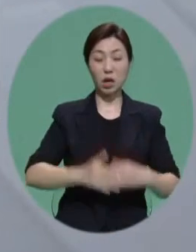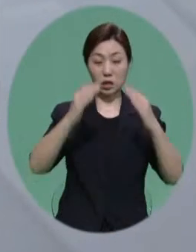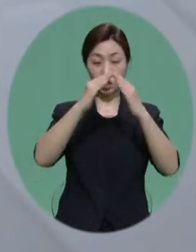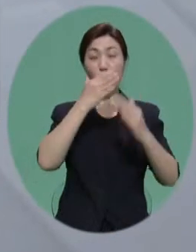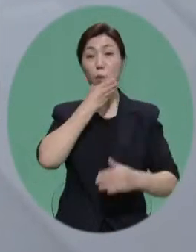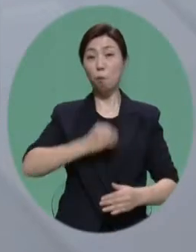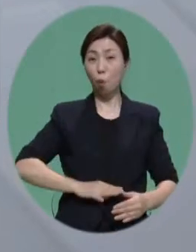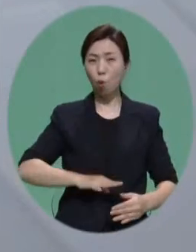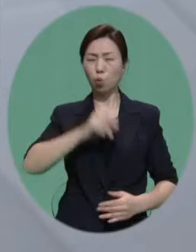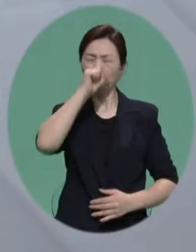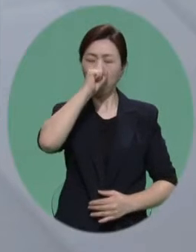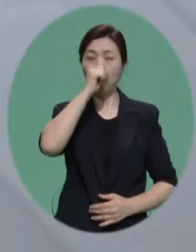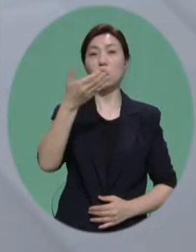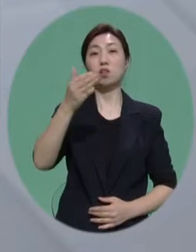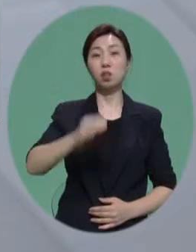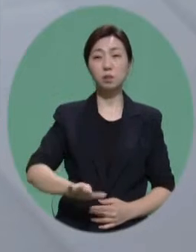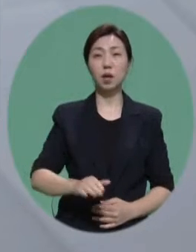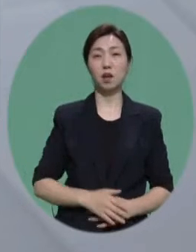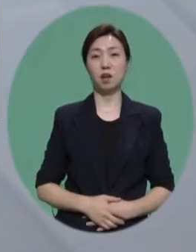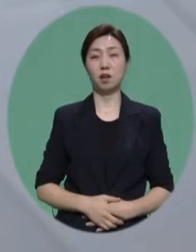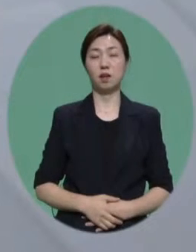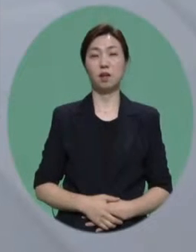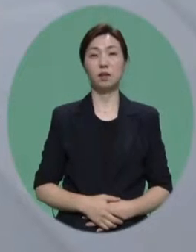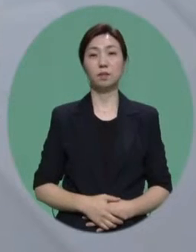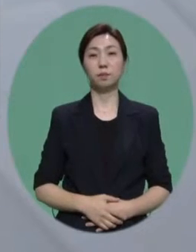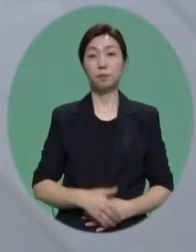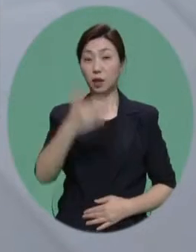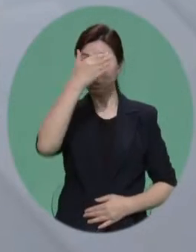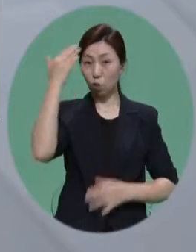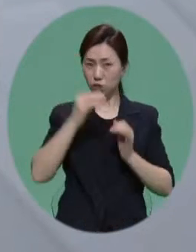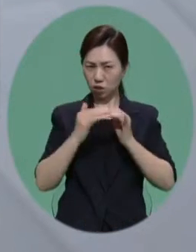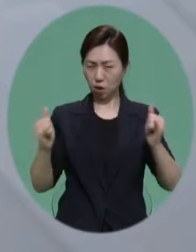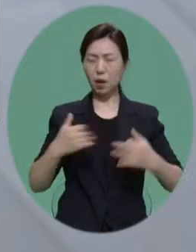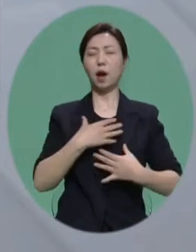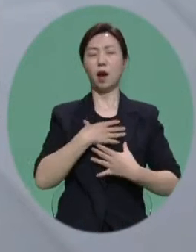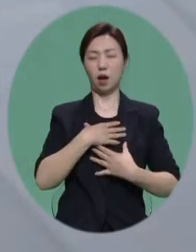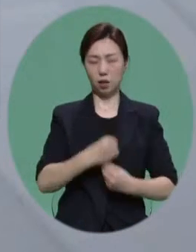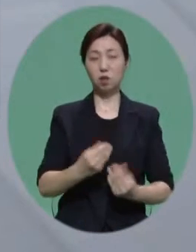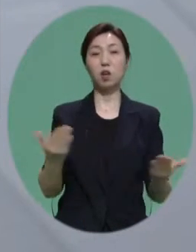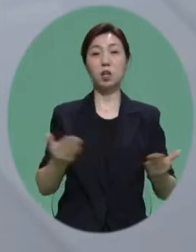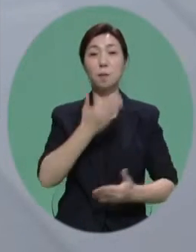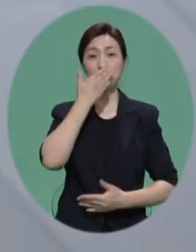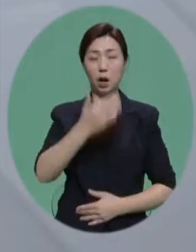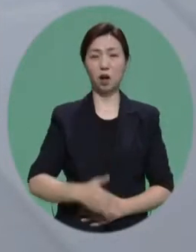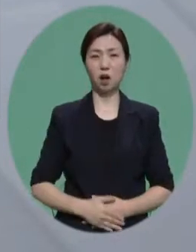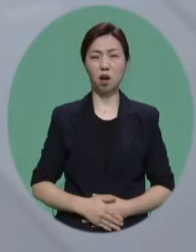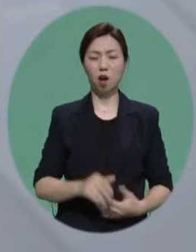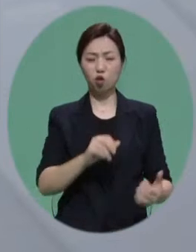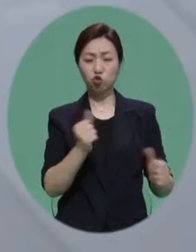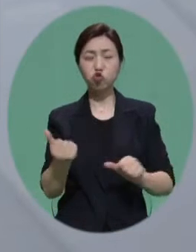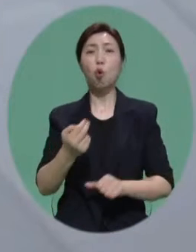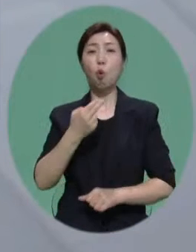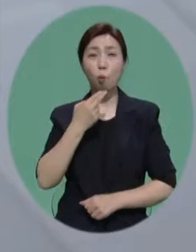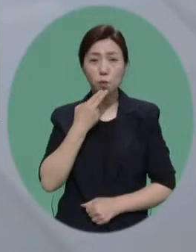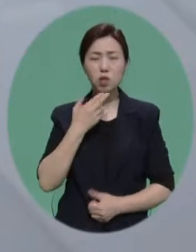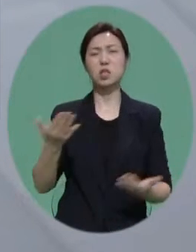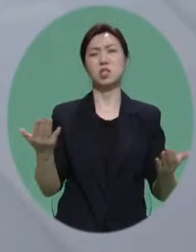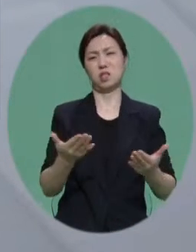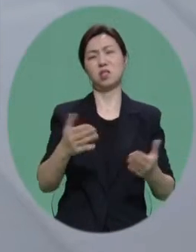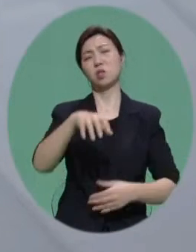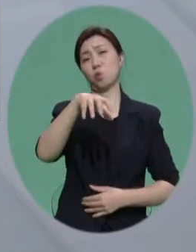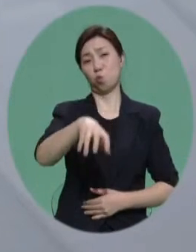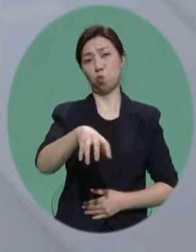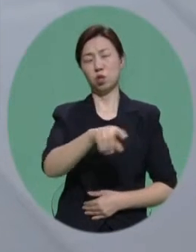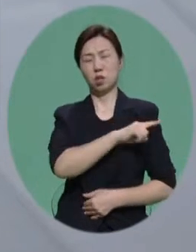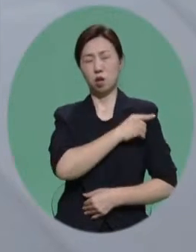다 좋은데 에 그 청년들이 안전하게 이라 신 목숨 빼앗기지 않 나요 그런 일자리가 우선 돼야 되지